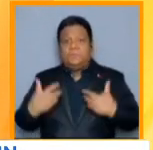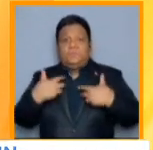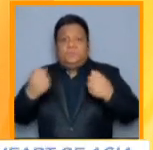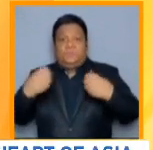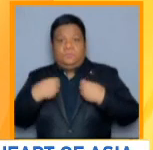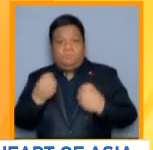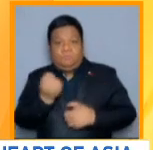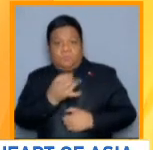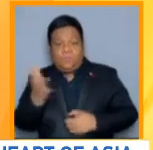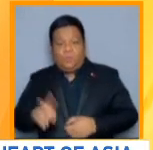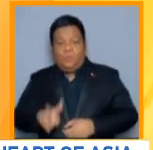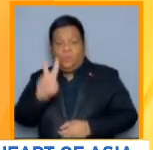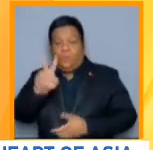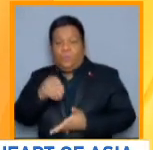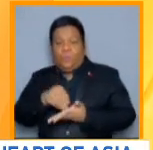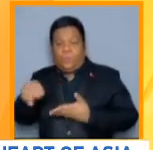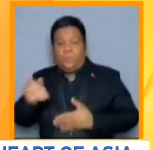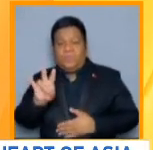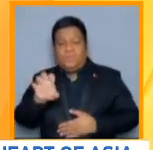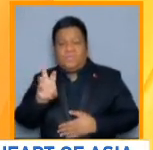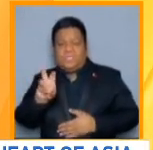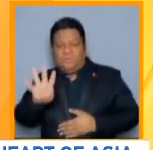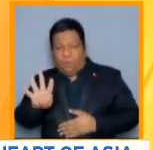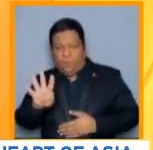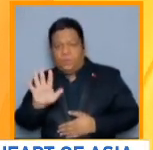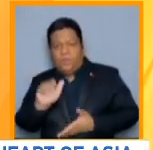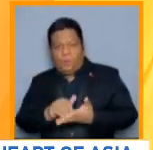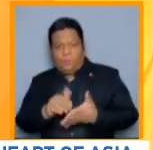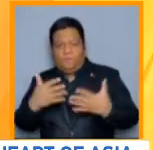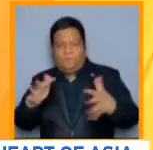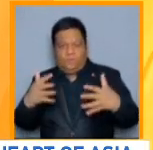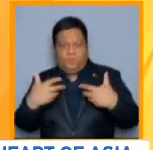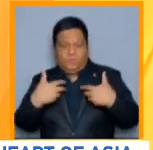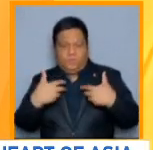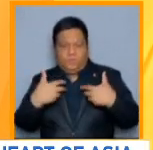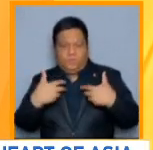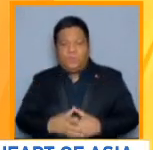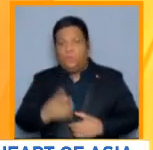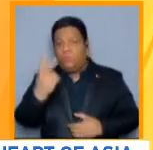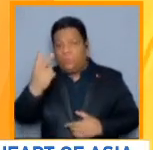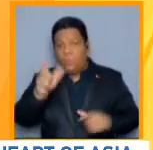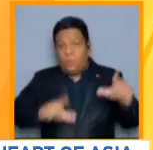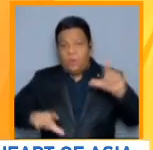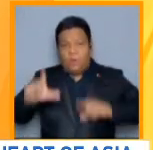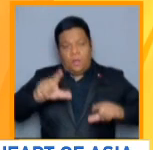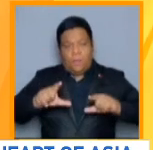2,764,000 dyan ang magaling na. Dalawa pong laboratorio ang hindi operational noong